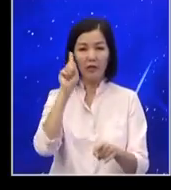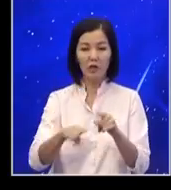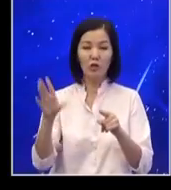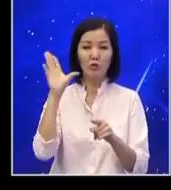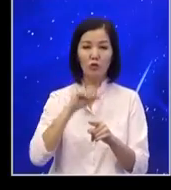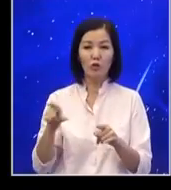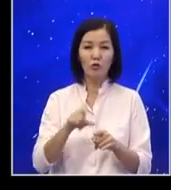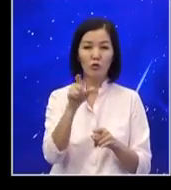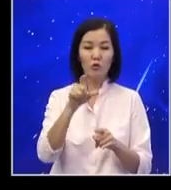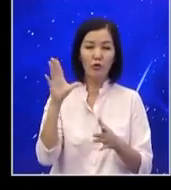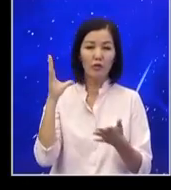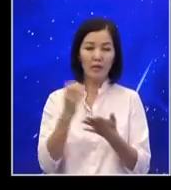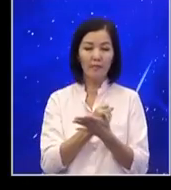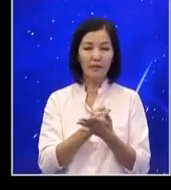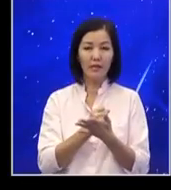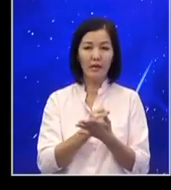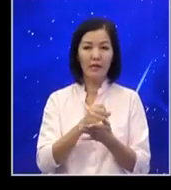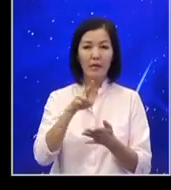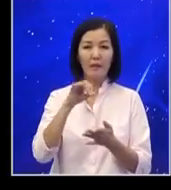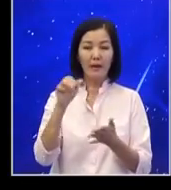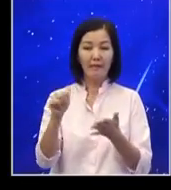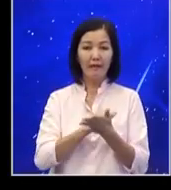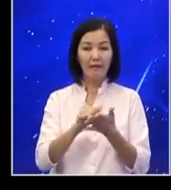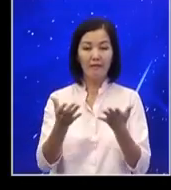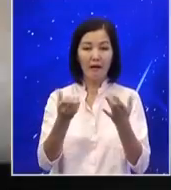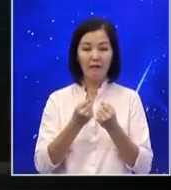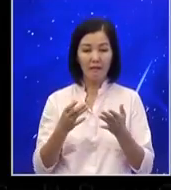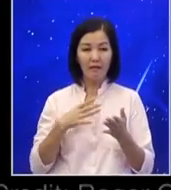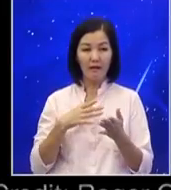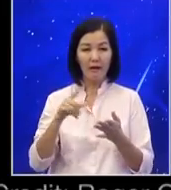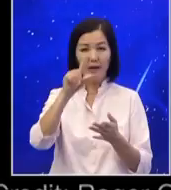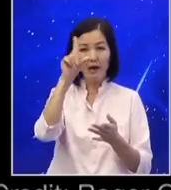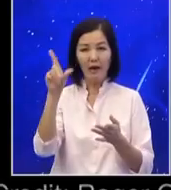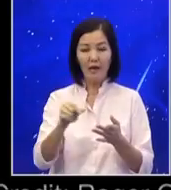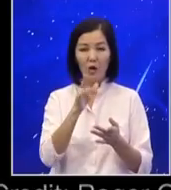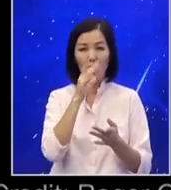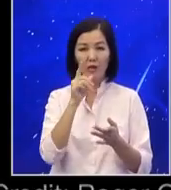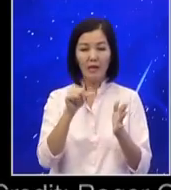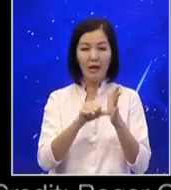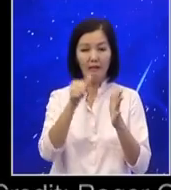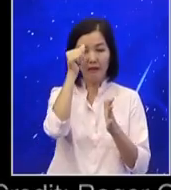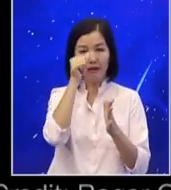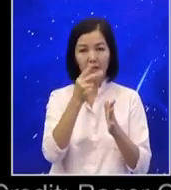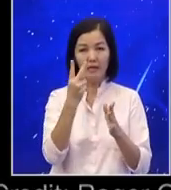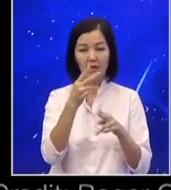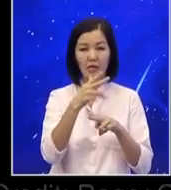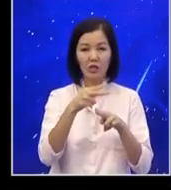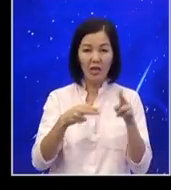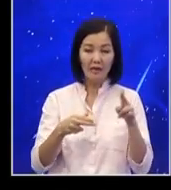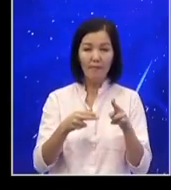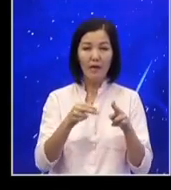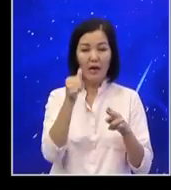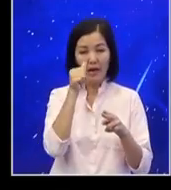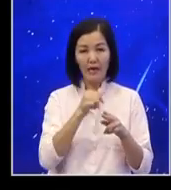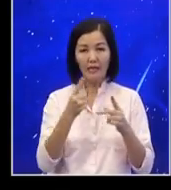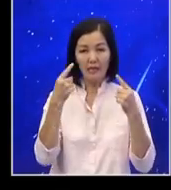ең жылдам әрі арзан әдісті тауып, оны патенттеп алды. Бұл траектория айға бару уақытын 6 айдан 2,5 айға дейін қысқартпақ.